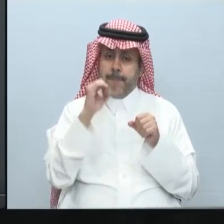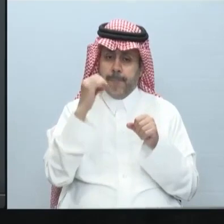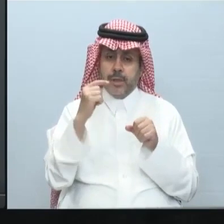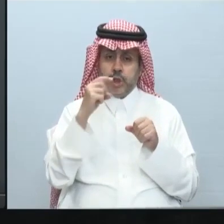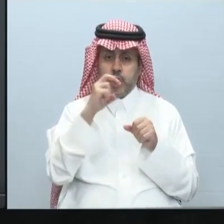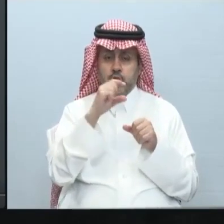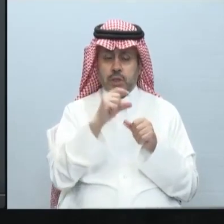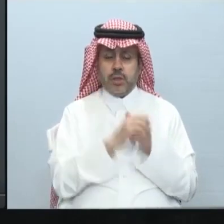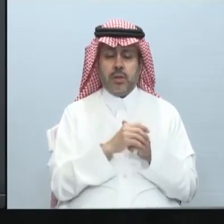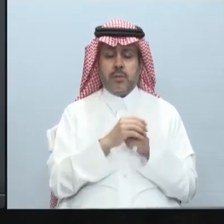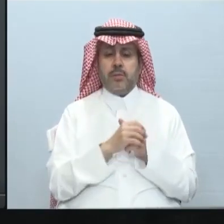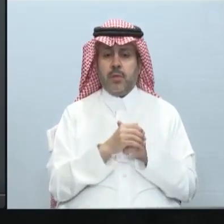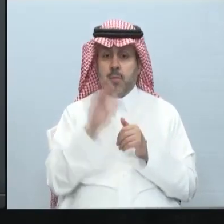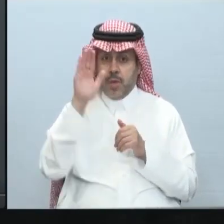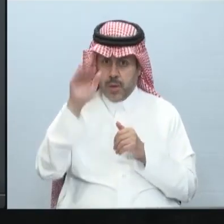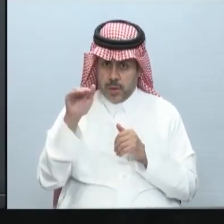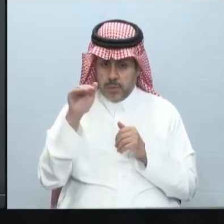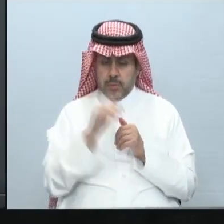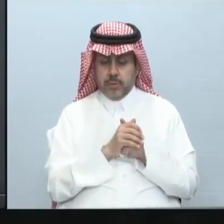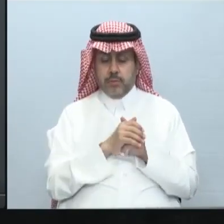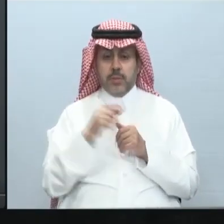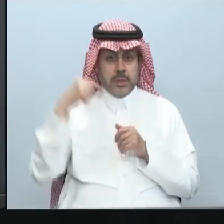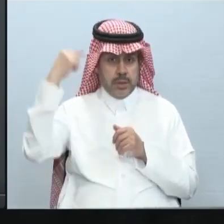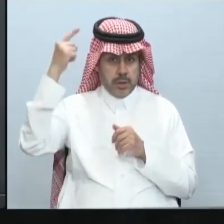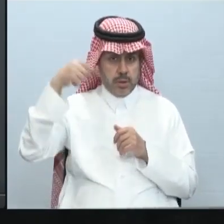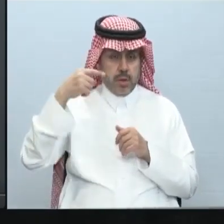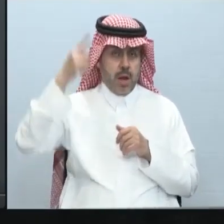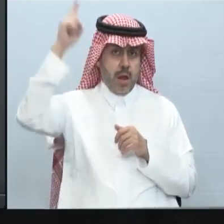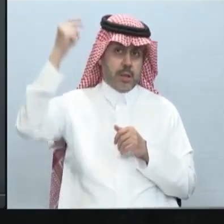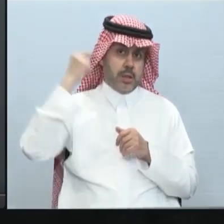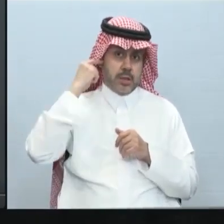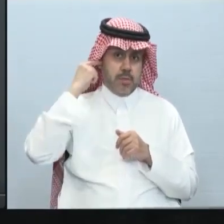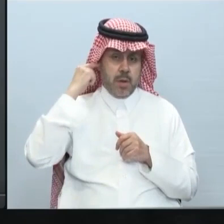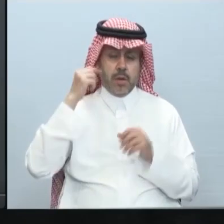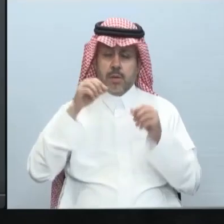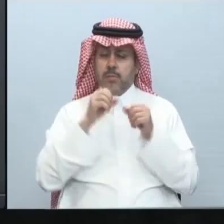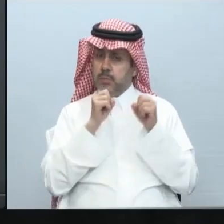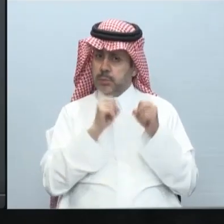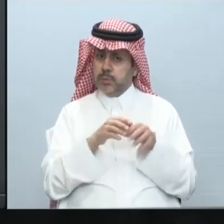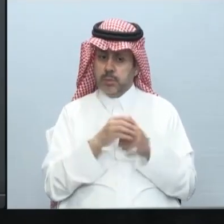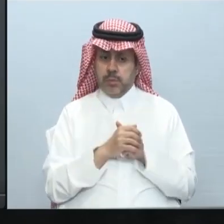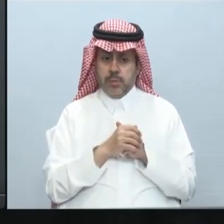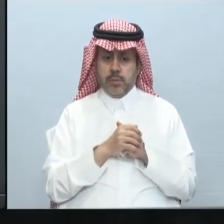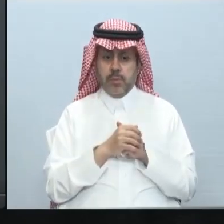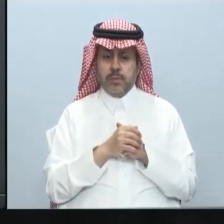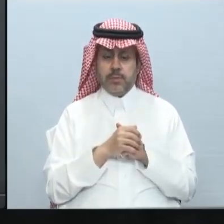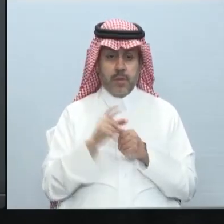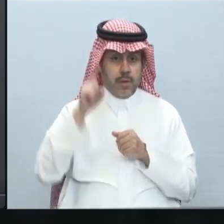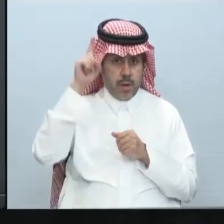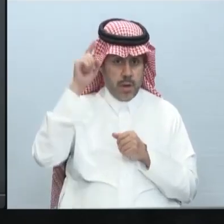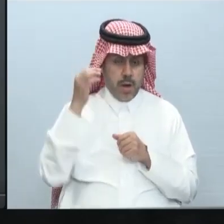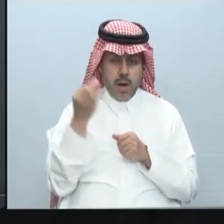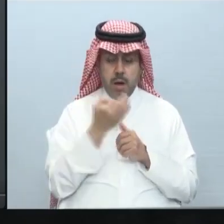الحديث ثم اذا ركعت استشعر ان الله يسمع نسمع ثناءك منه فان منك فان الله